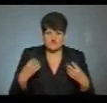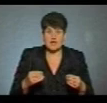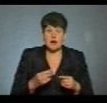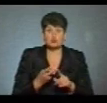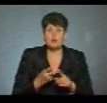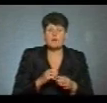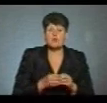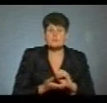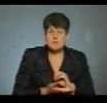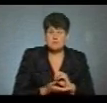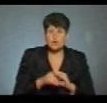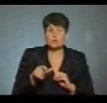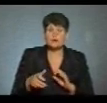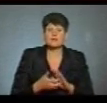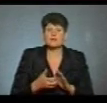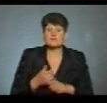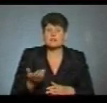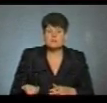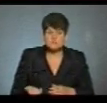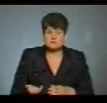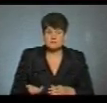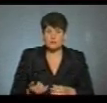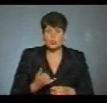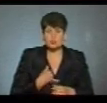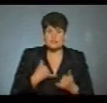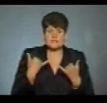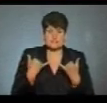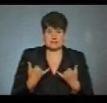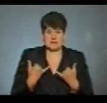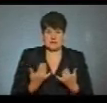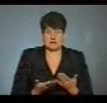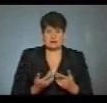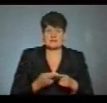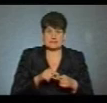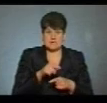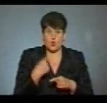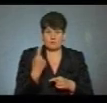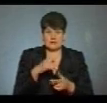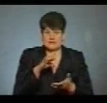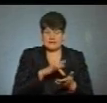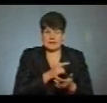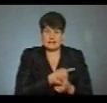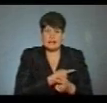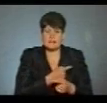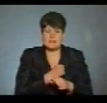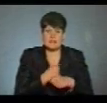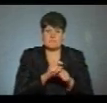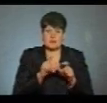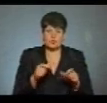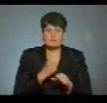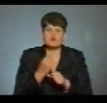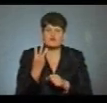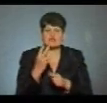проблема – персоналу не вистачає. Тобто в нас зараз уся обласна центральна лабораторія працює в три